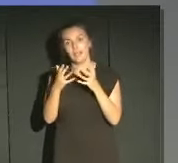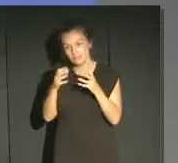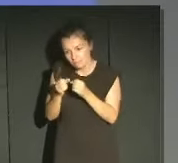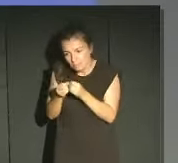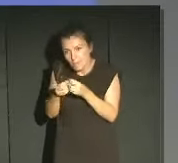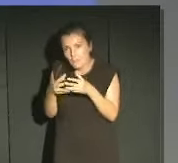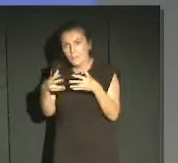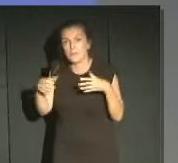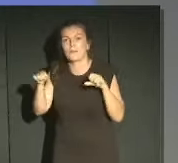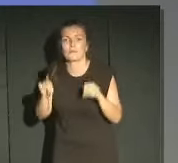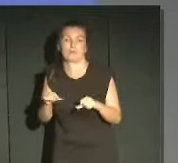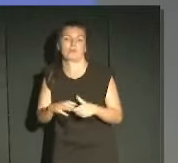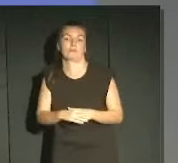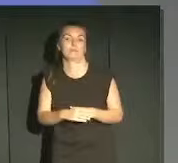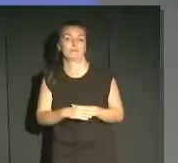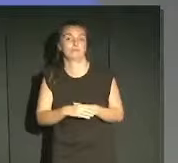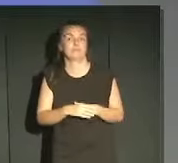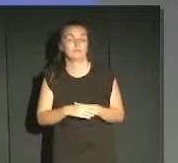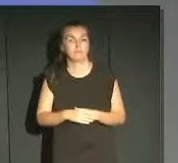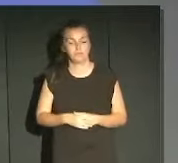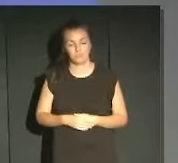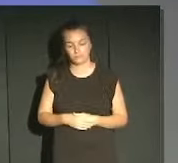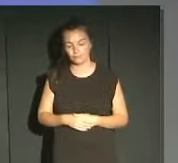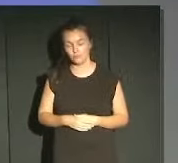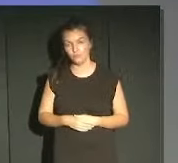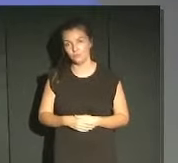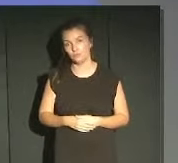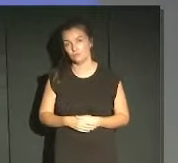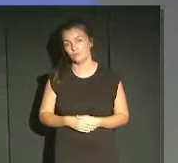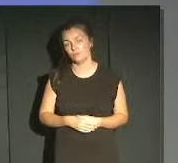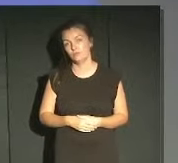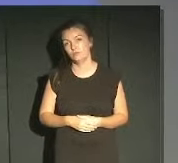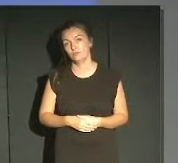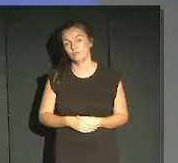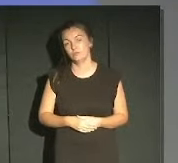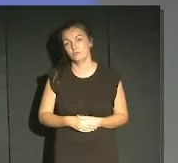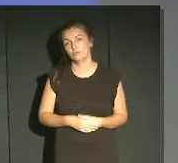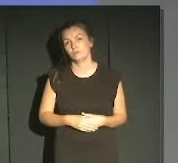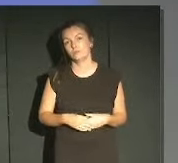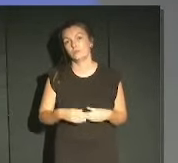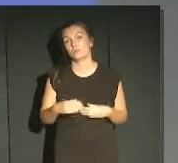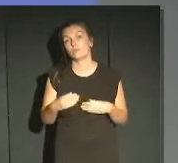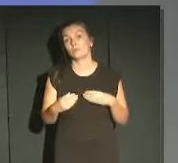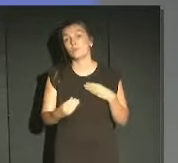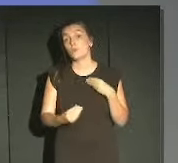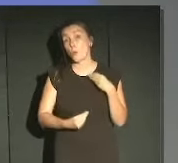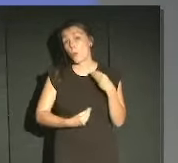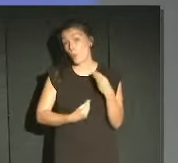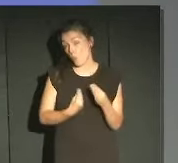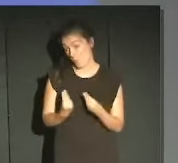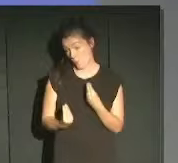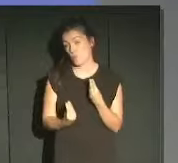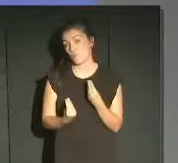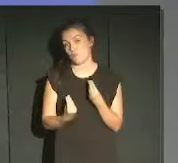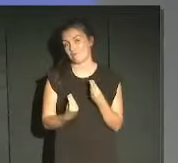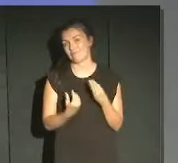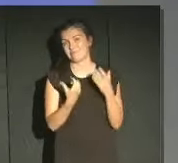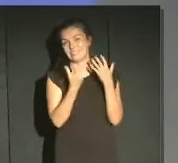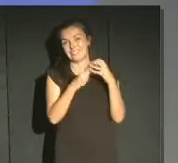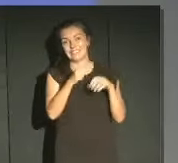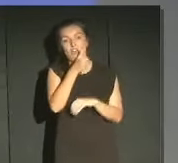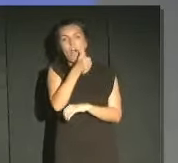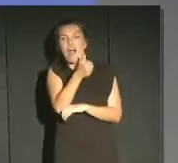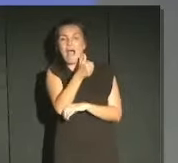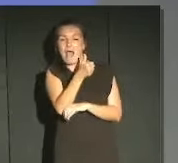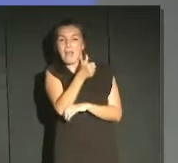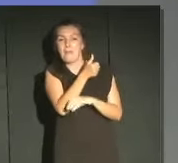inégalitaire comme c'est 601 million d'euros si on ne change pas un peu